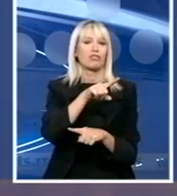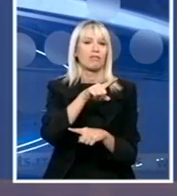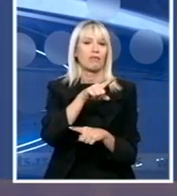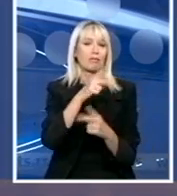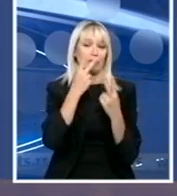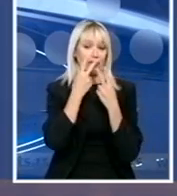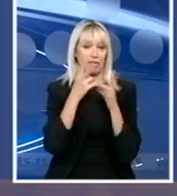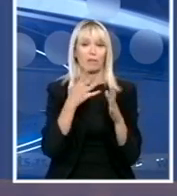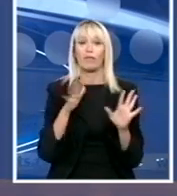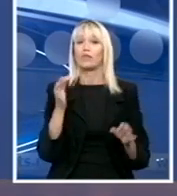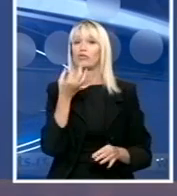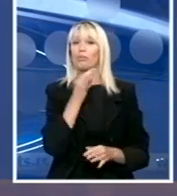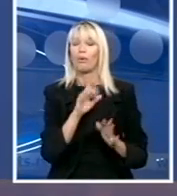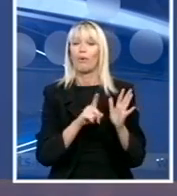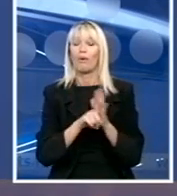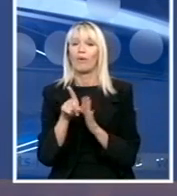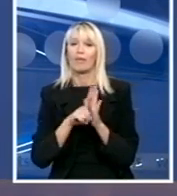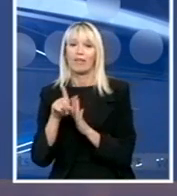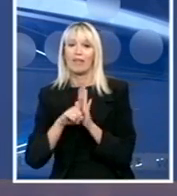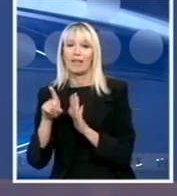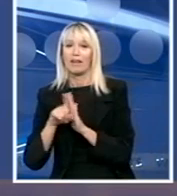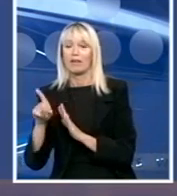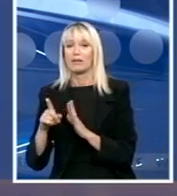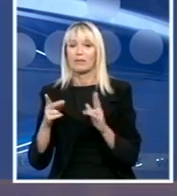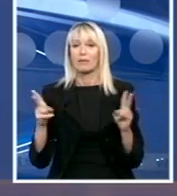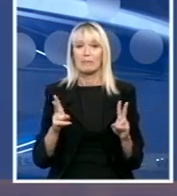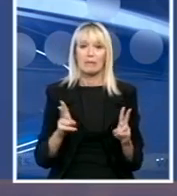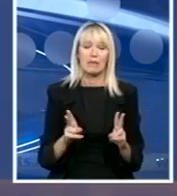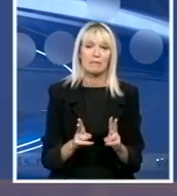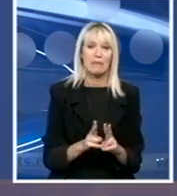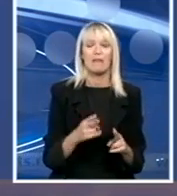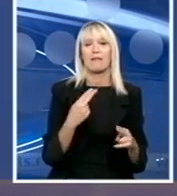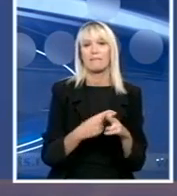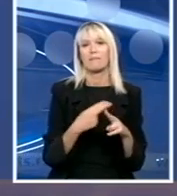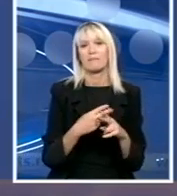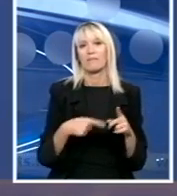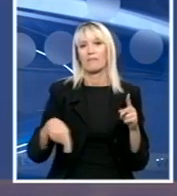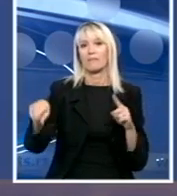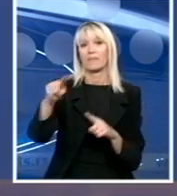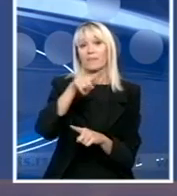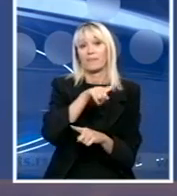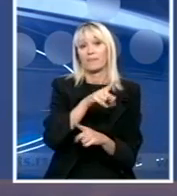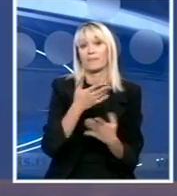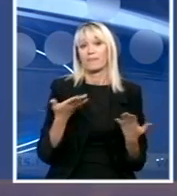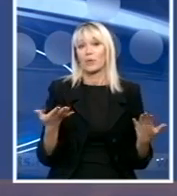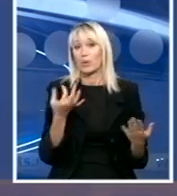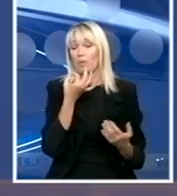ove mere i veća učestalost populacije koja se pridržava ovih mera, kako su doveli